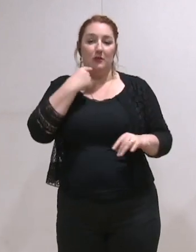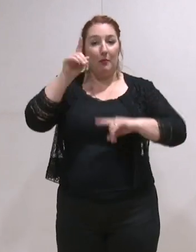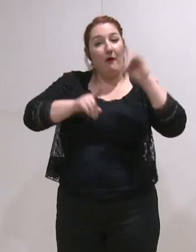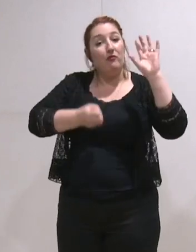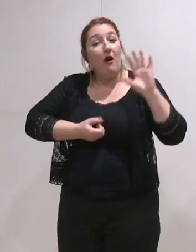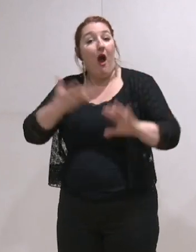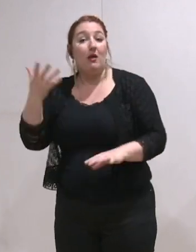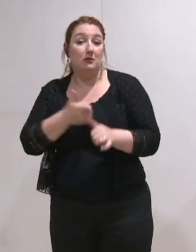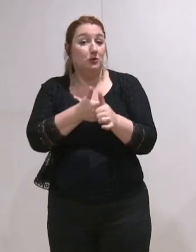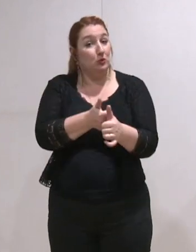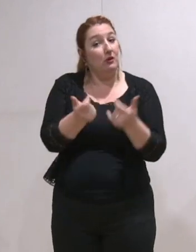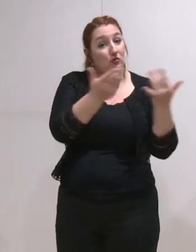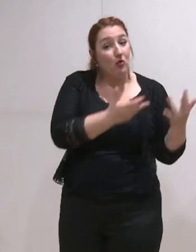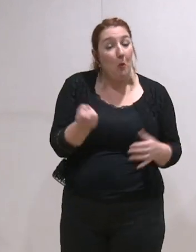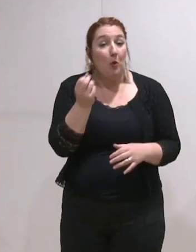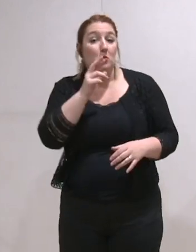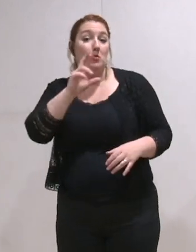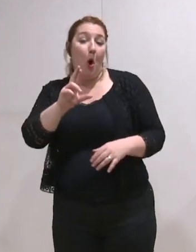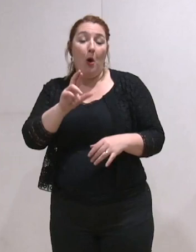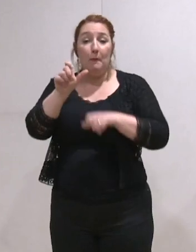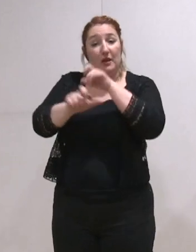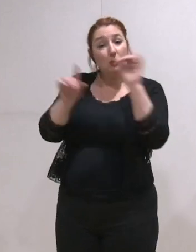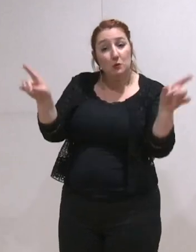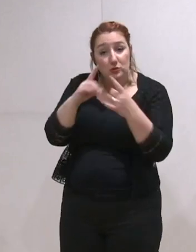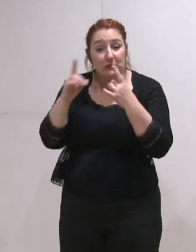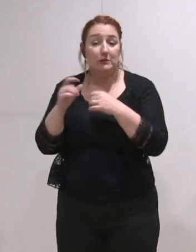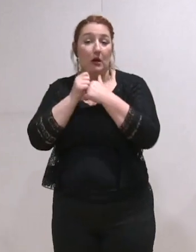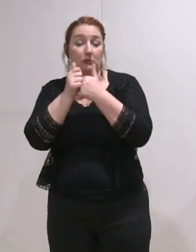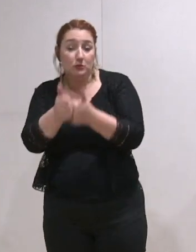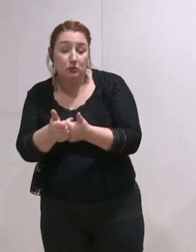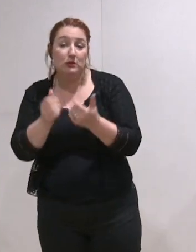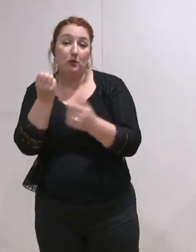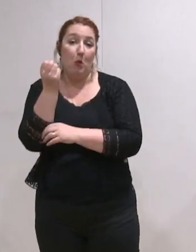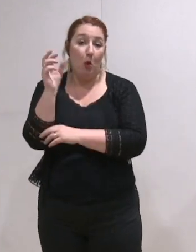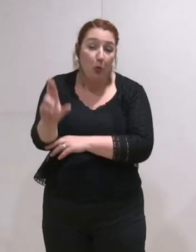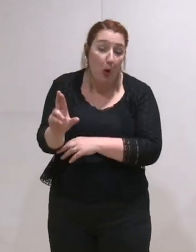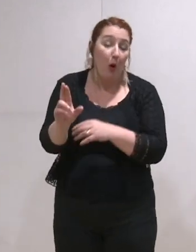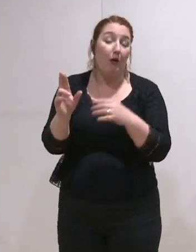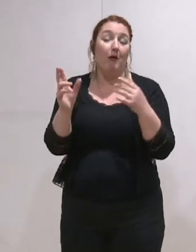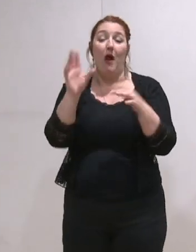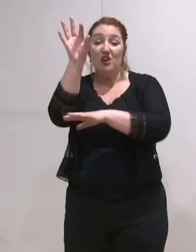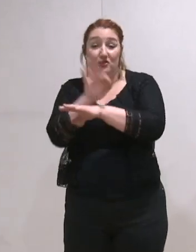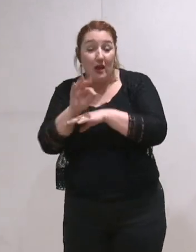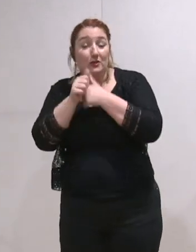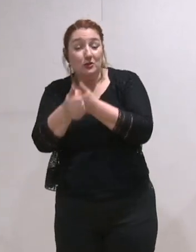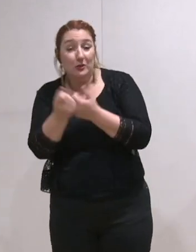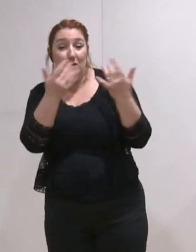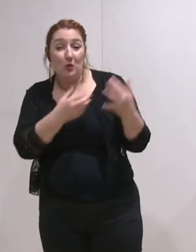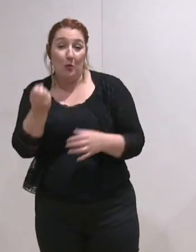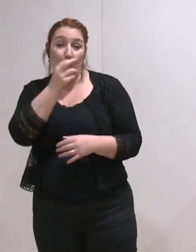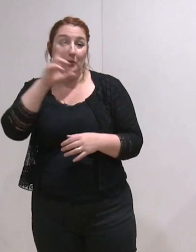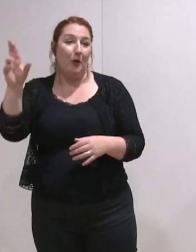artistes certains musiciens certains architectes également voilà pour l'instant histoire des maths donc là c'était pour la phase